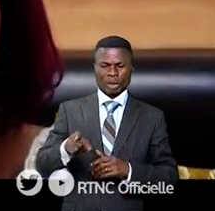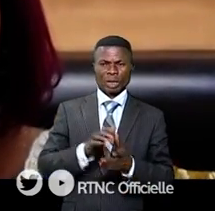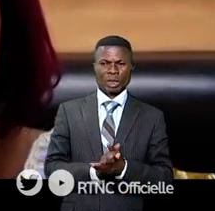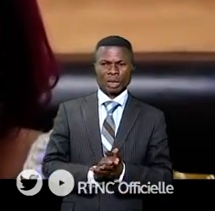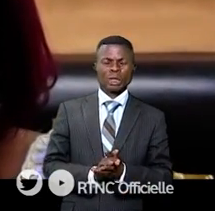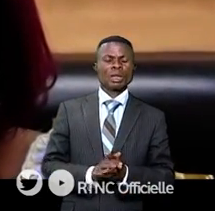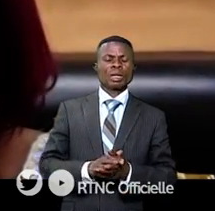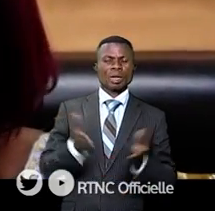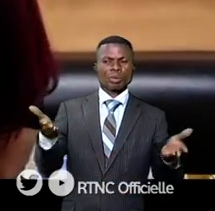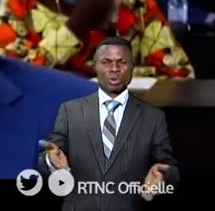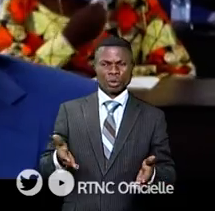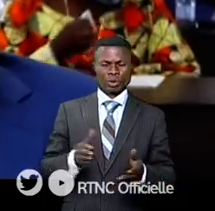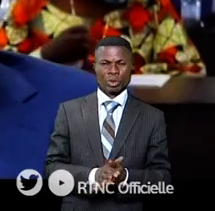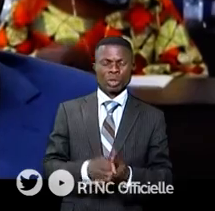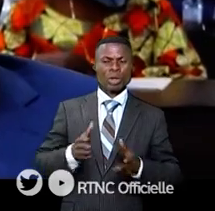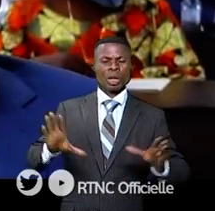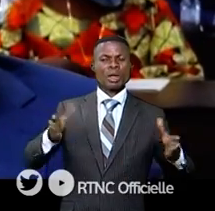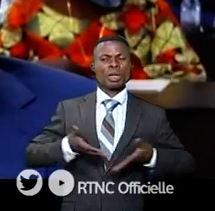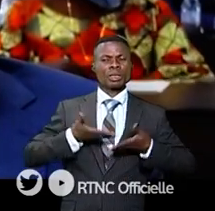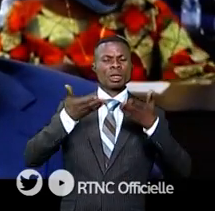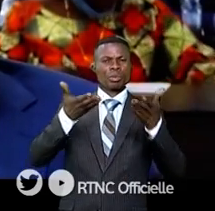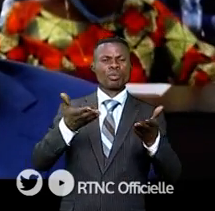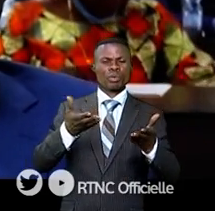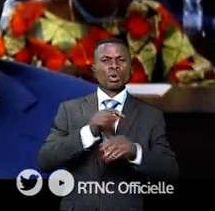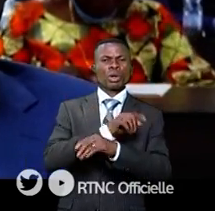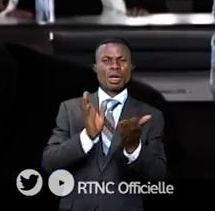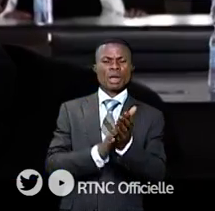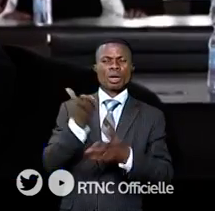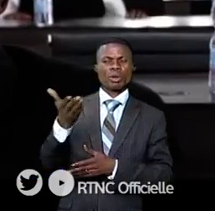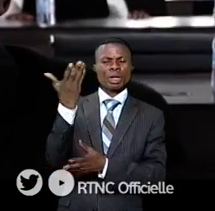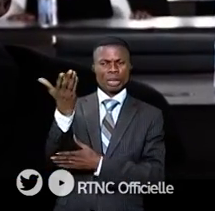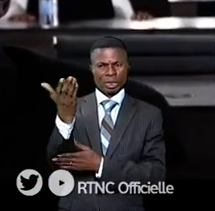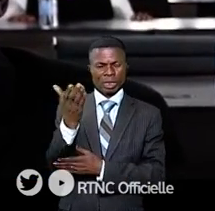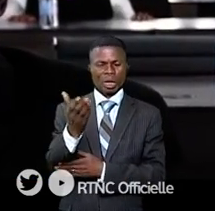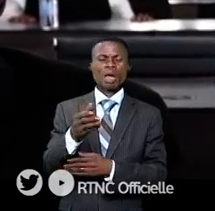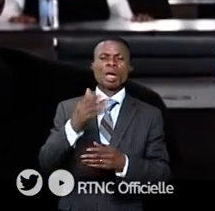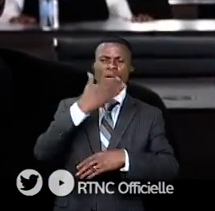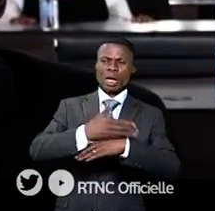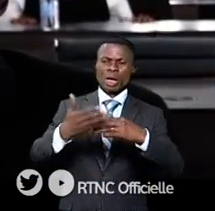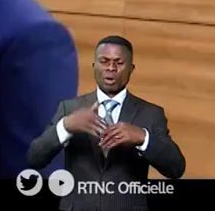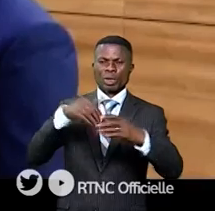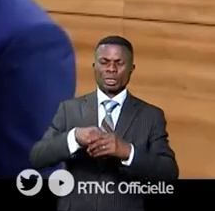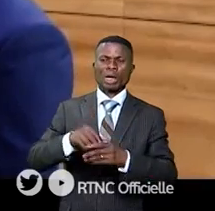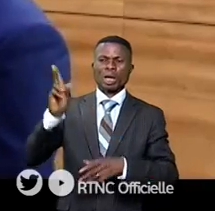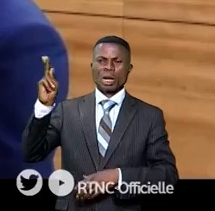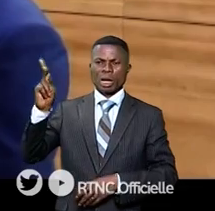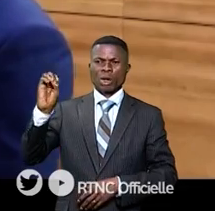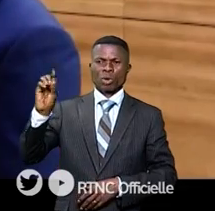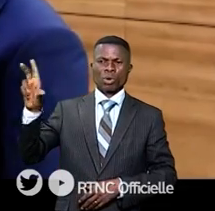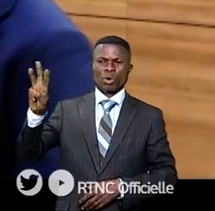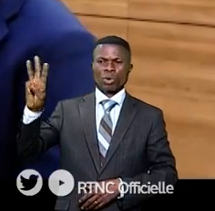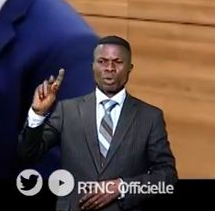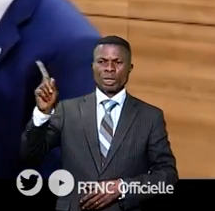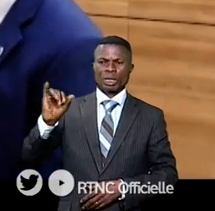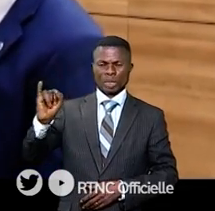à bras-le-corps les propositions de cette institution, invitée à s'implanter à Kolwezi à travers l'organisation